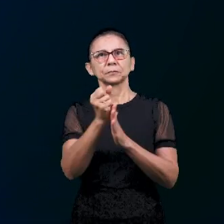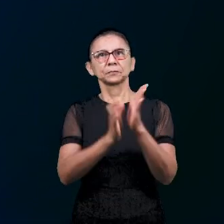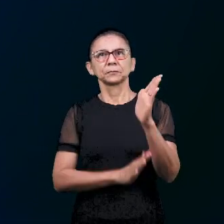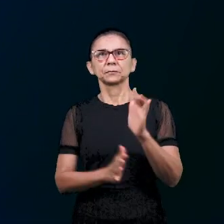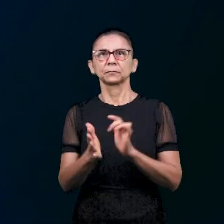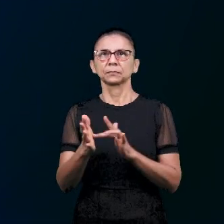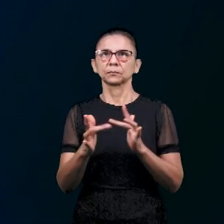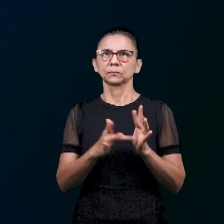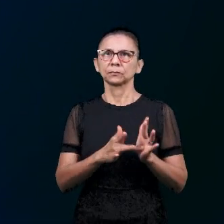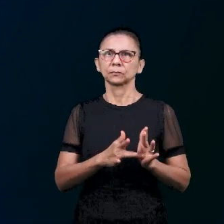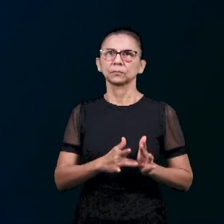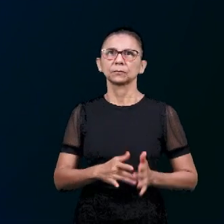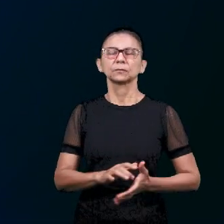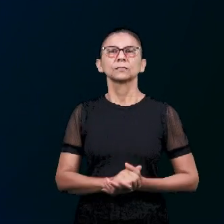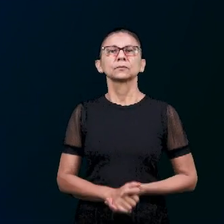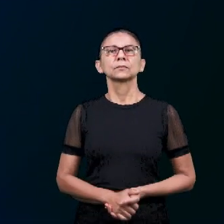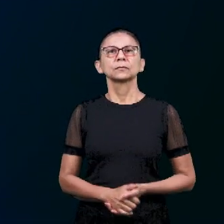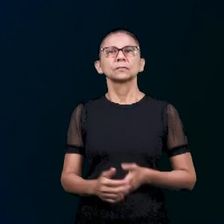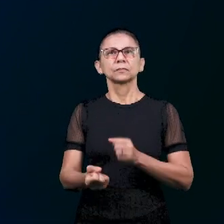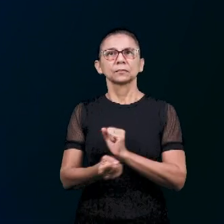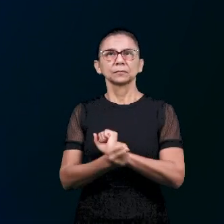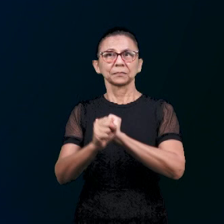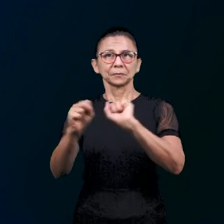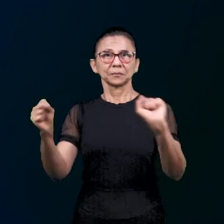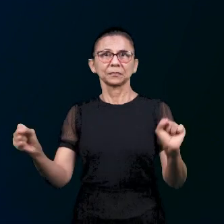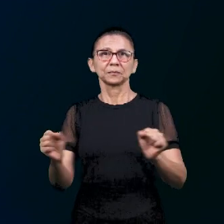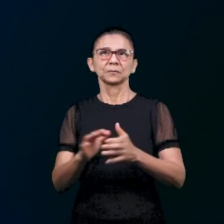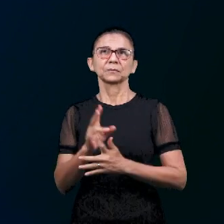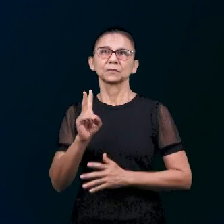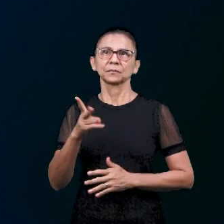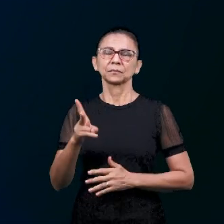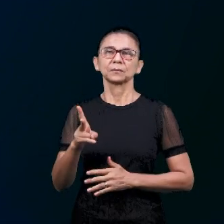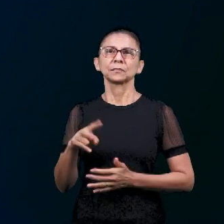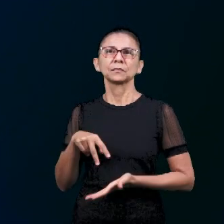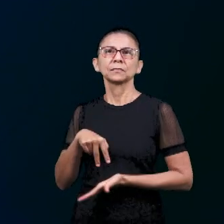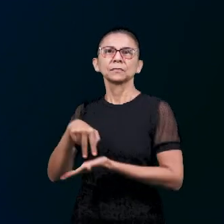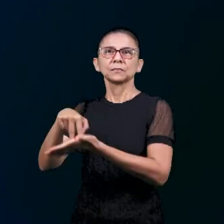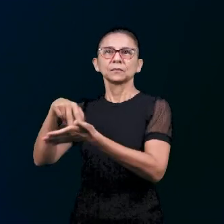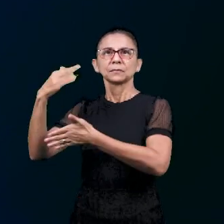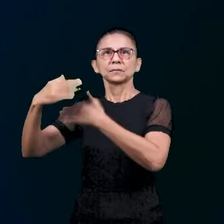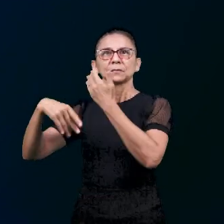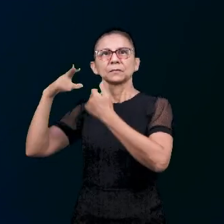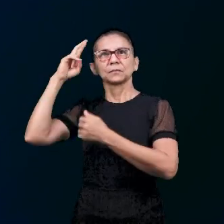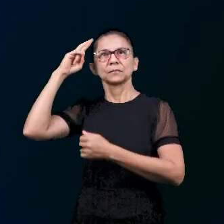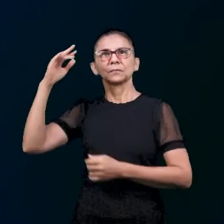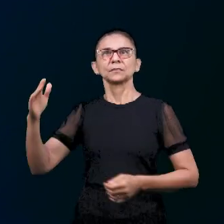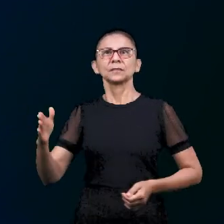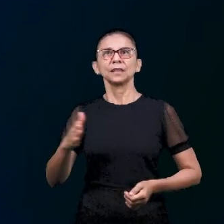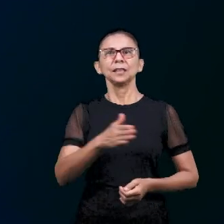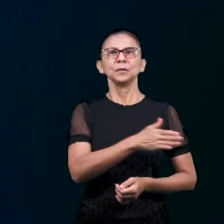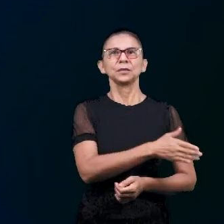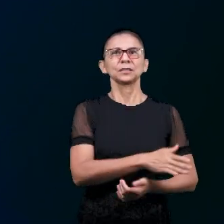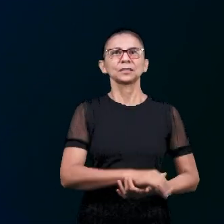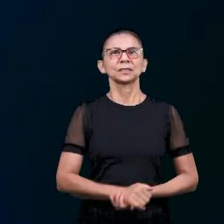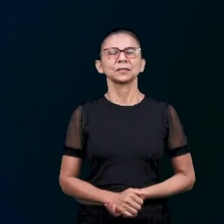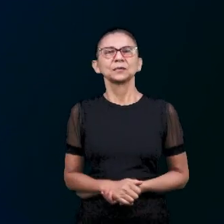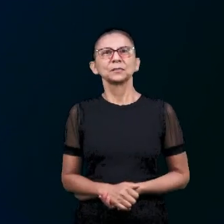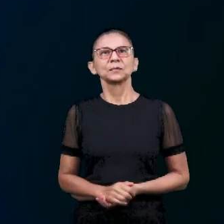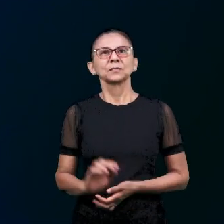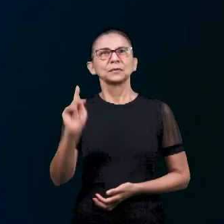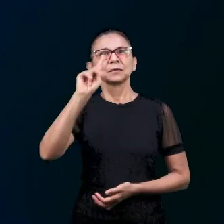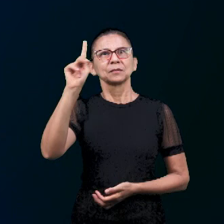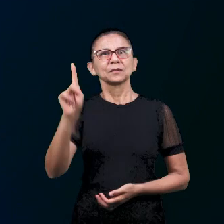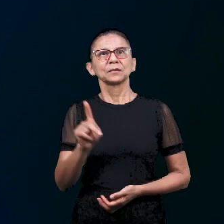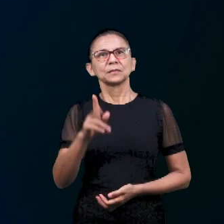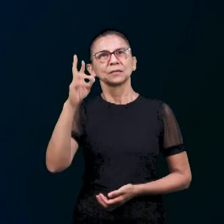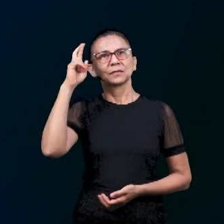travers la parole vivante et nous allons le faire. La paix du Seigneur, mes frères. Aujourd'hui, je suis venu pour